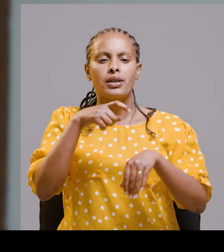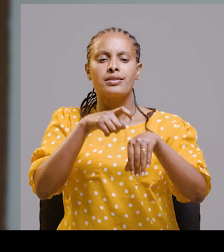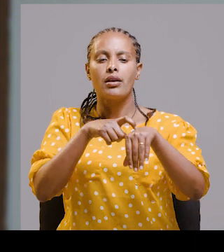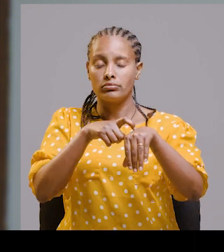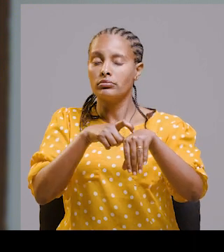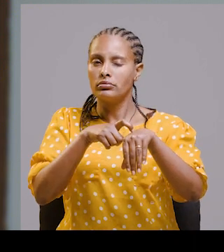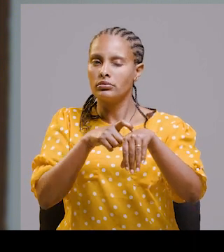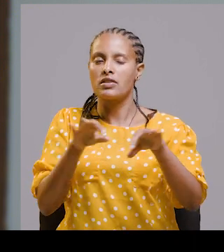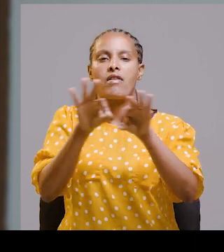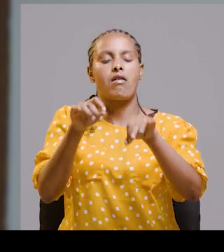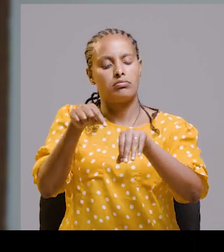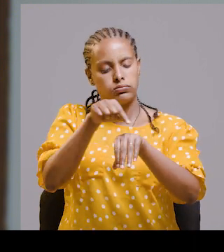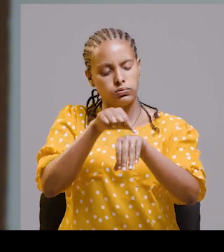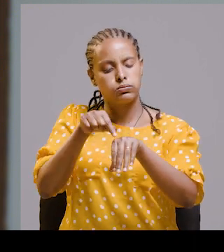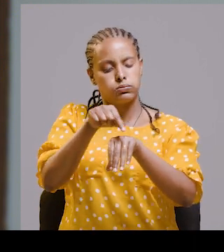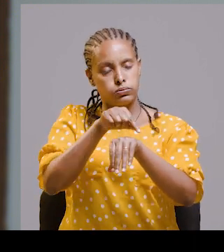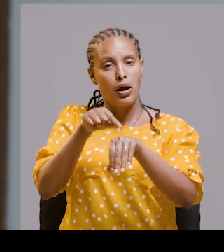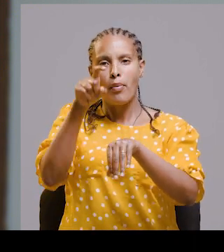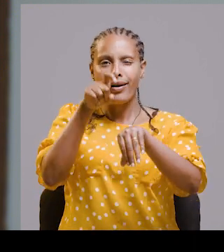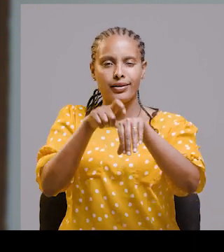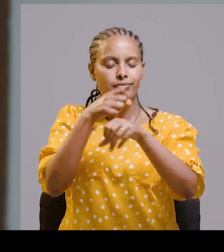ምንድነው ጊዜ ይፈጃል